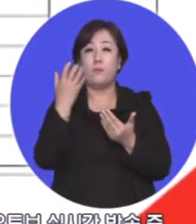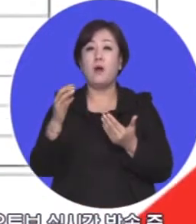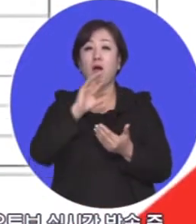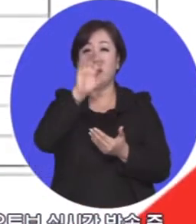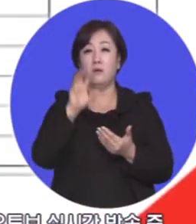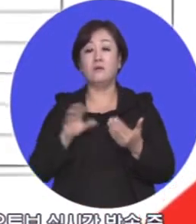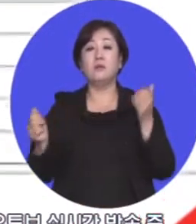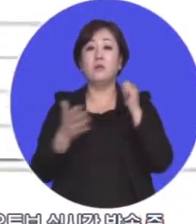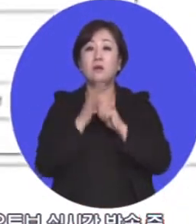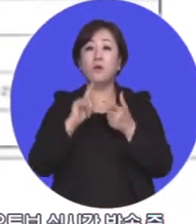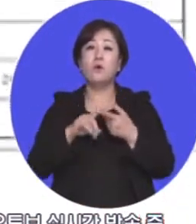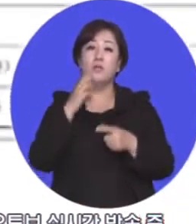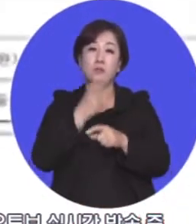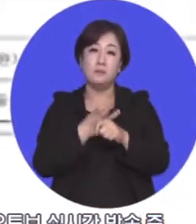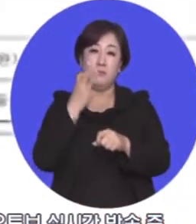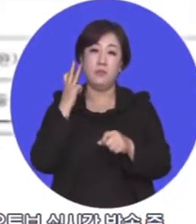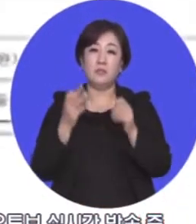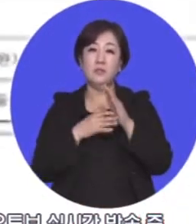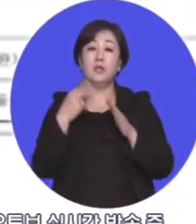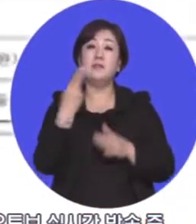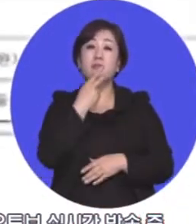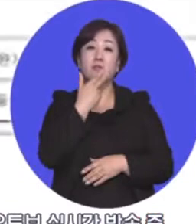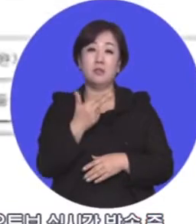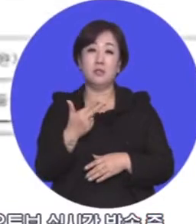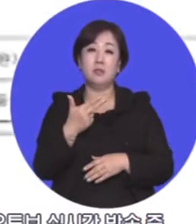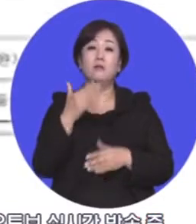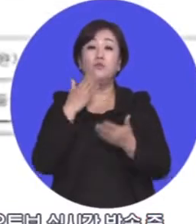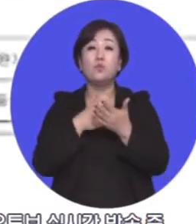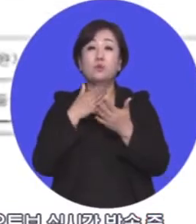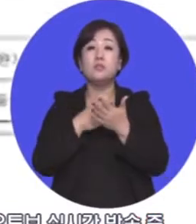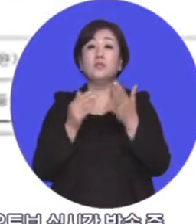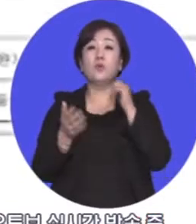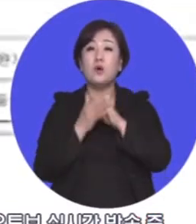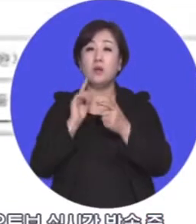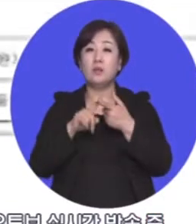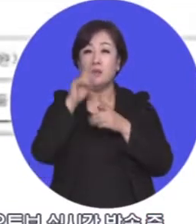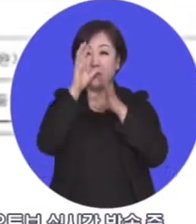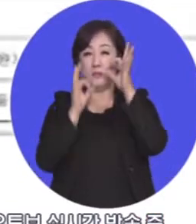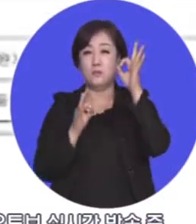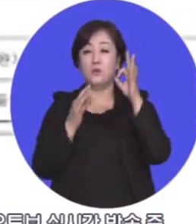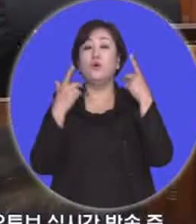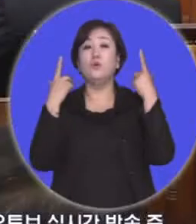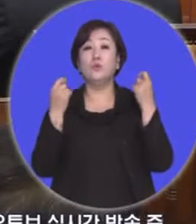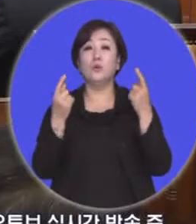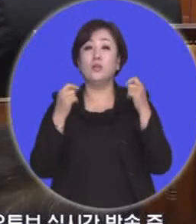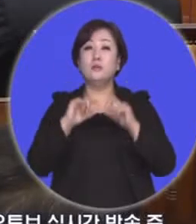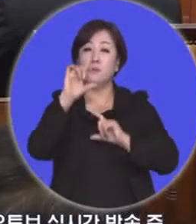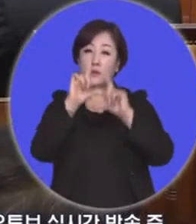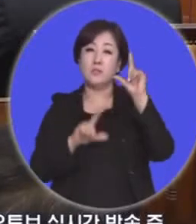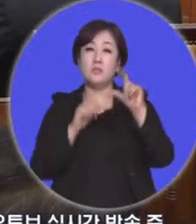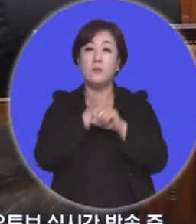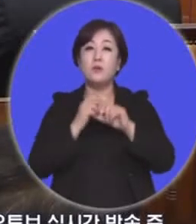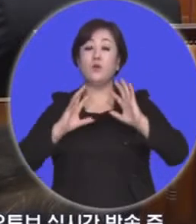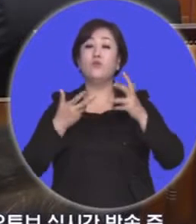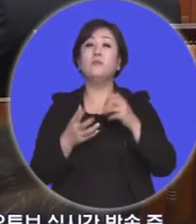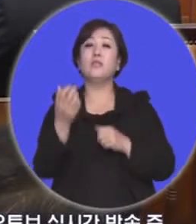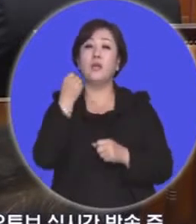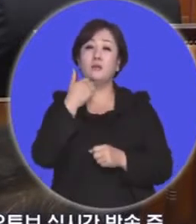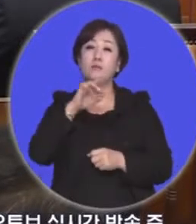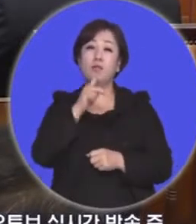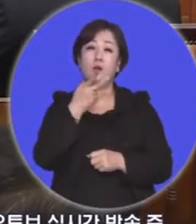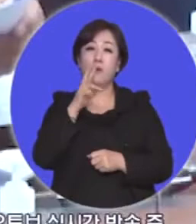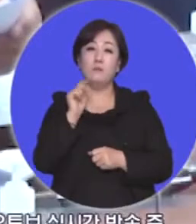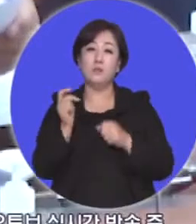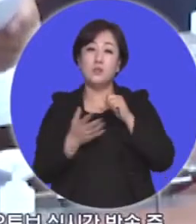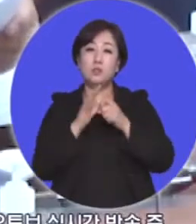일본 총리를 13년 전인 2007년 총리로 기재한 실수마저 똑같습니다. 국민의힘 서범수 의원이